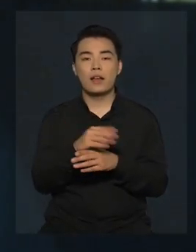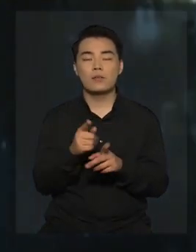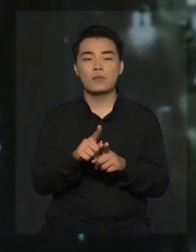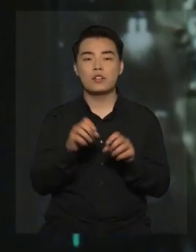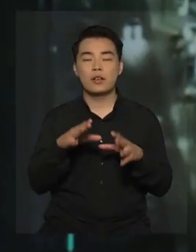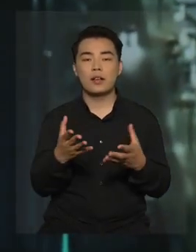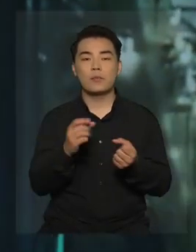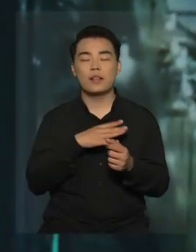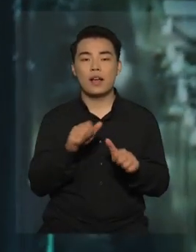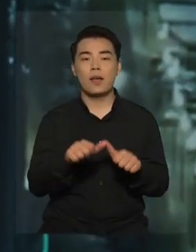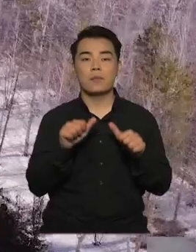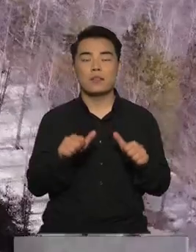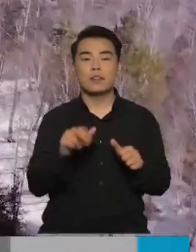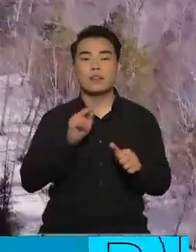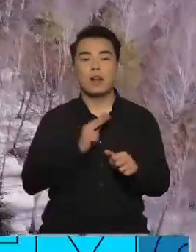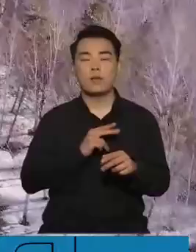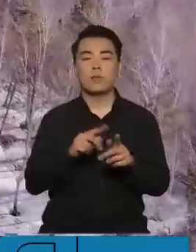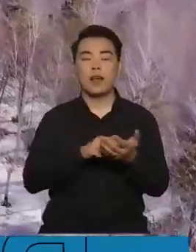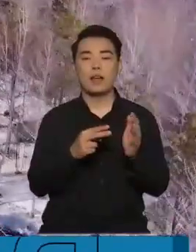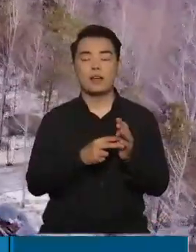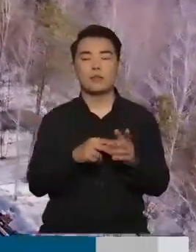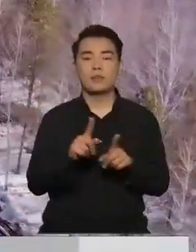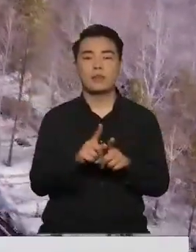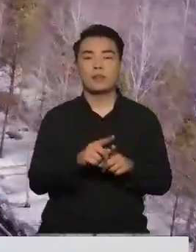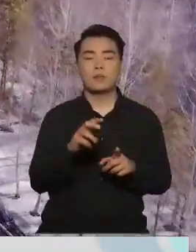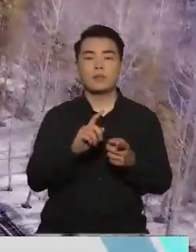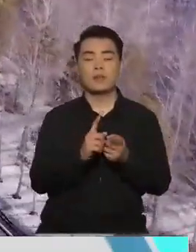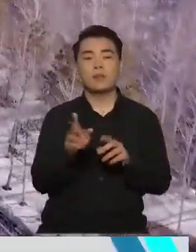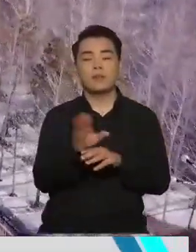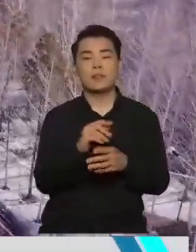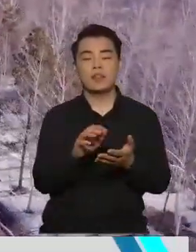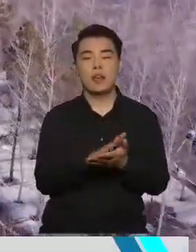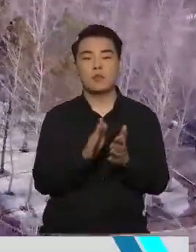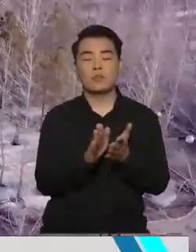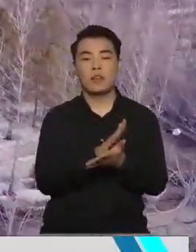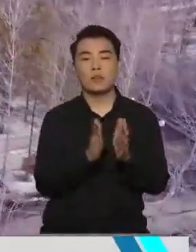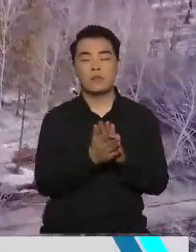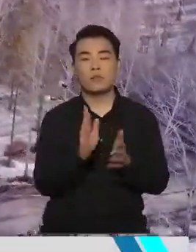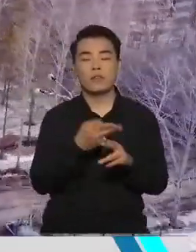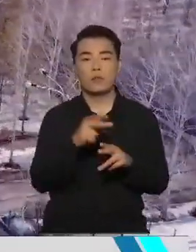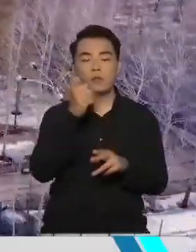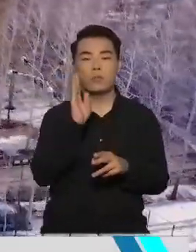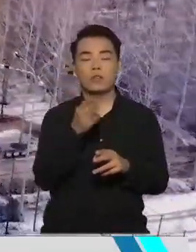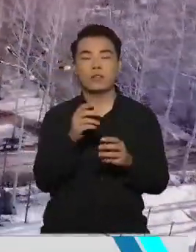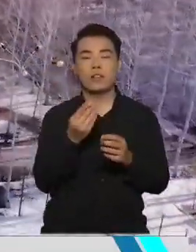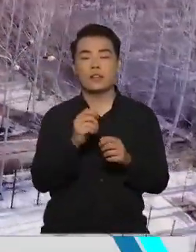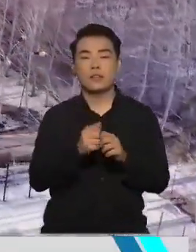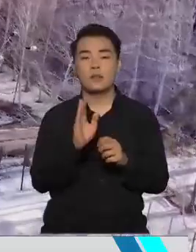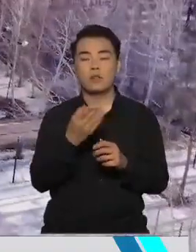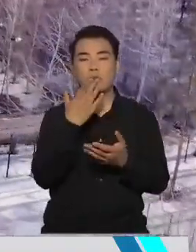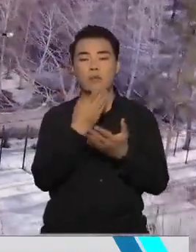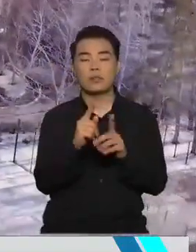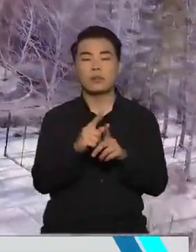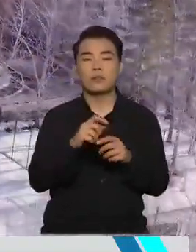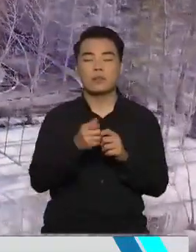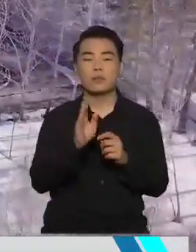принято специальной комиссией. Разработкой проектно-сметной документации займутся в текущем году. Деньги выделят из местного бюджета.